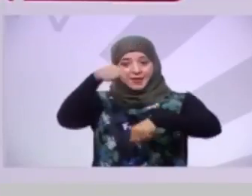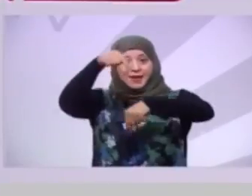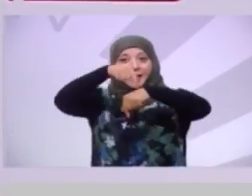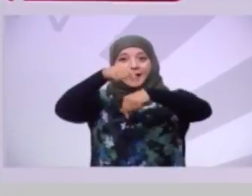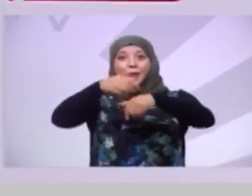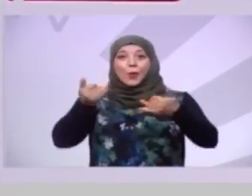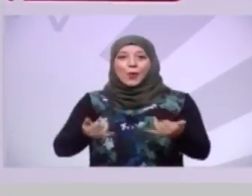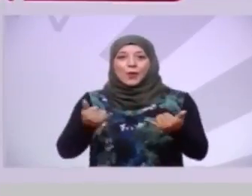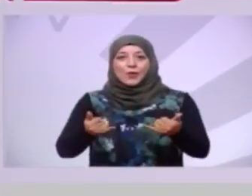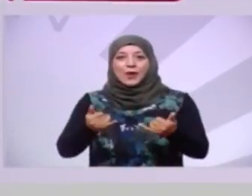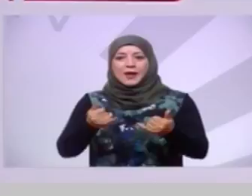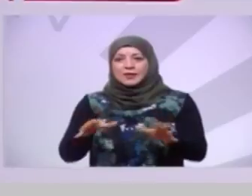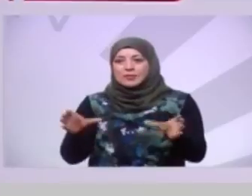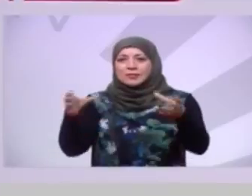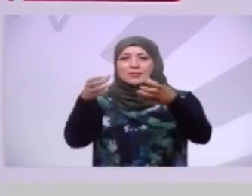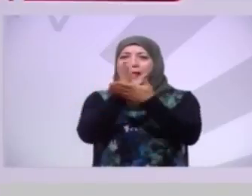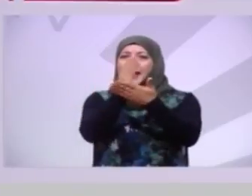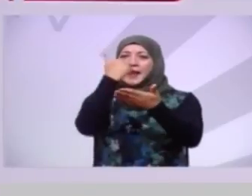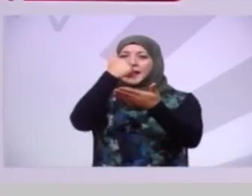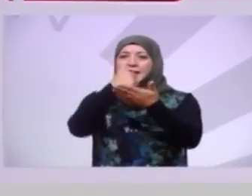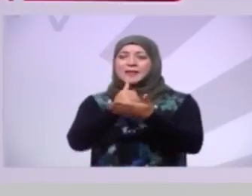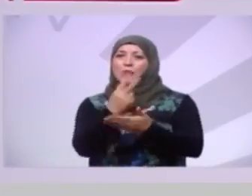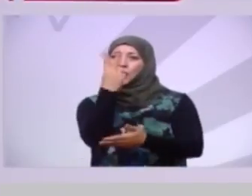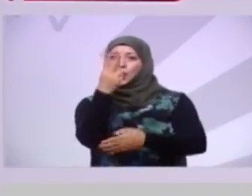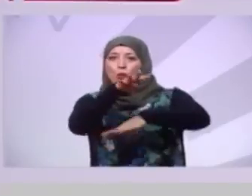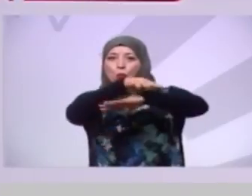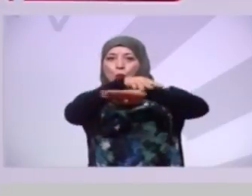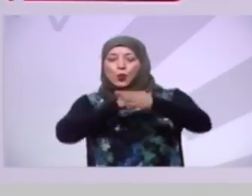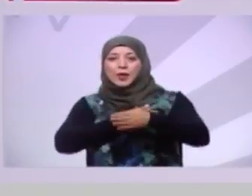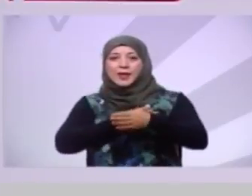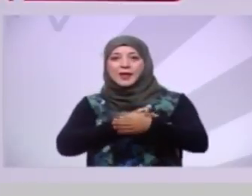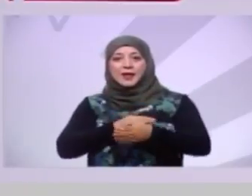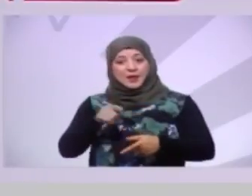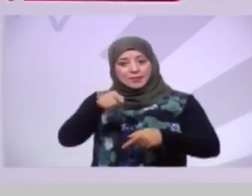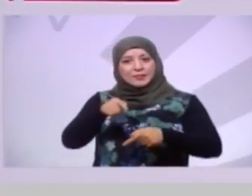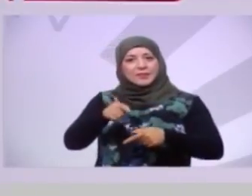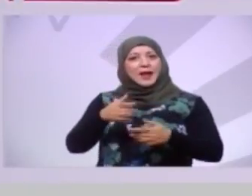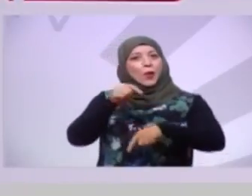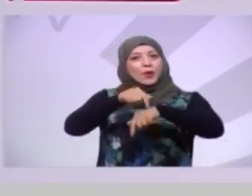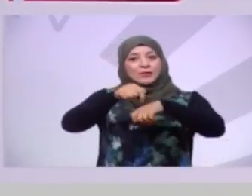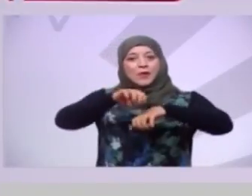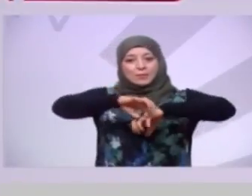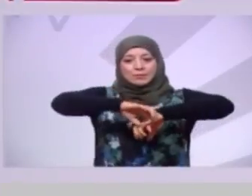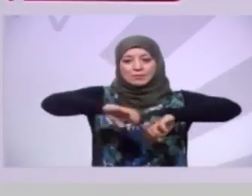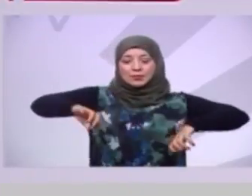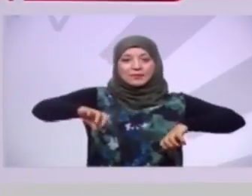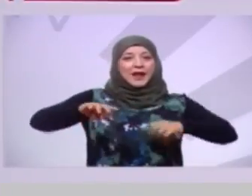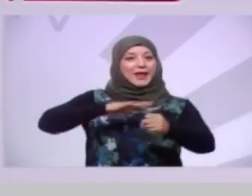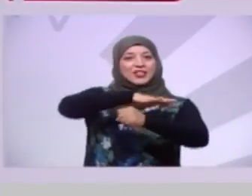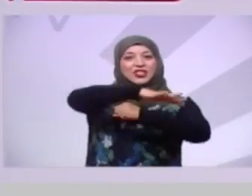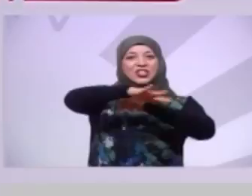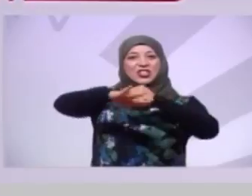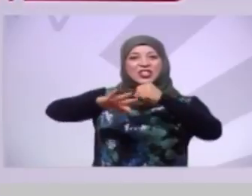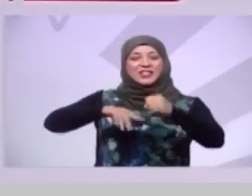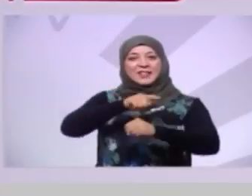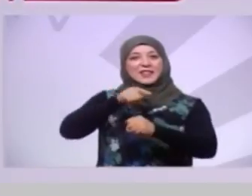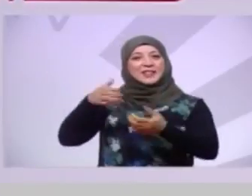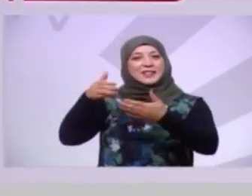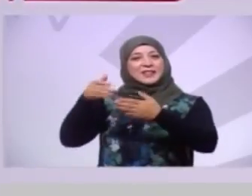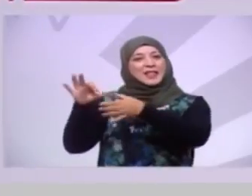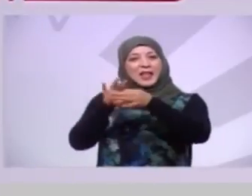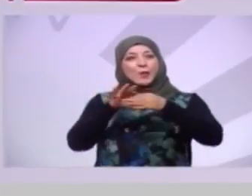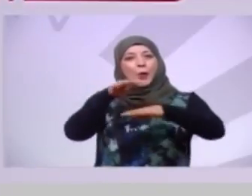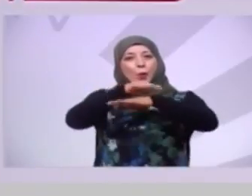انها ذمه ولايتين اه الا الا وان الفقه العزله على منطقه طرقنا اه باحداث الجسر